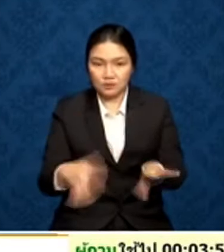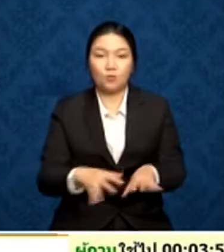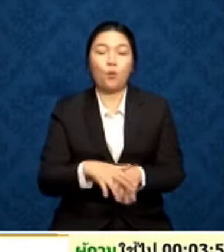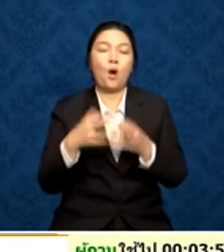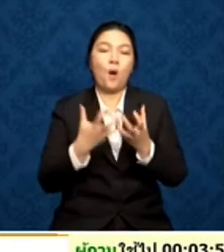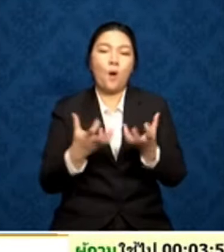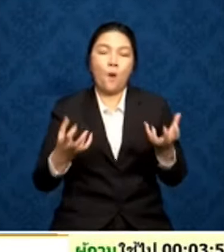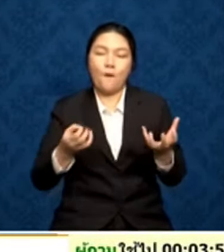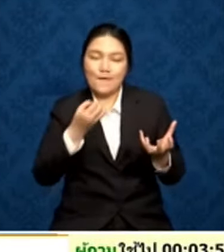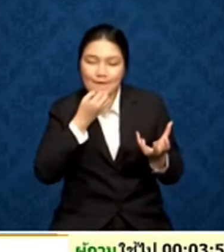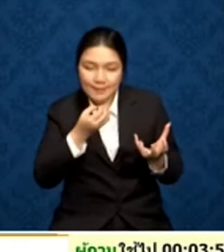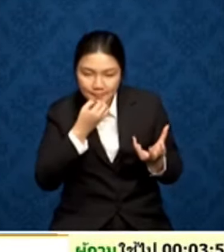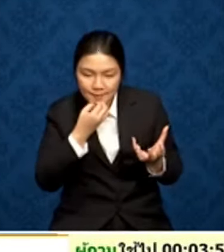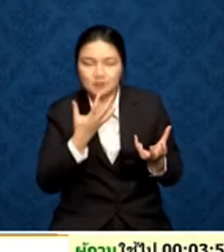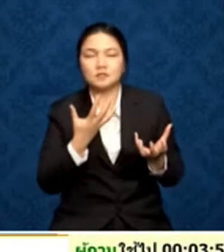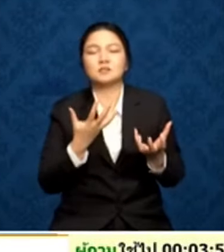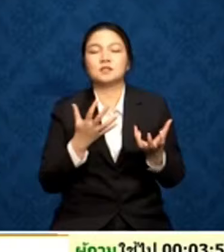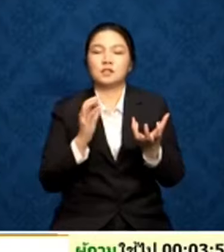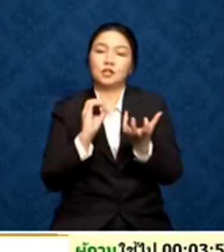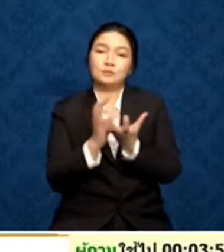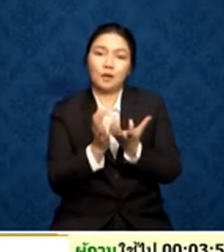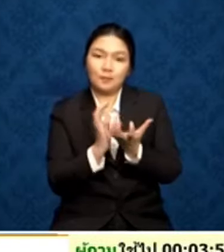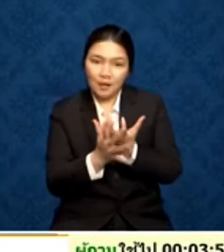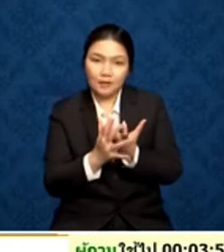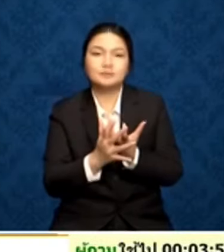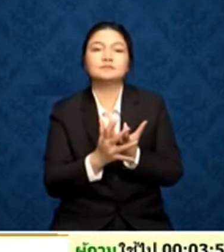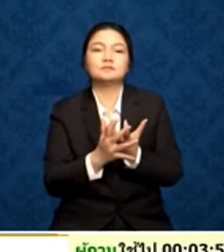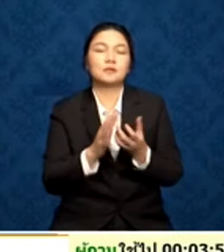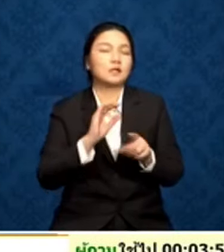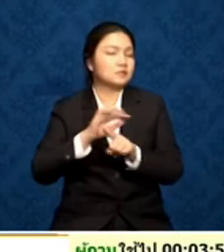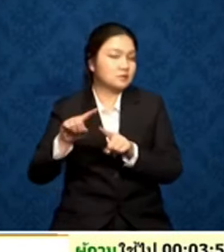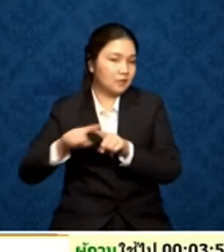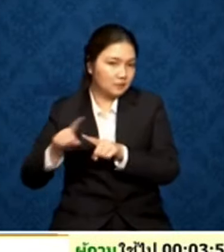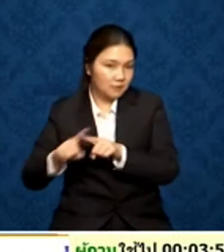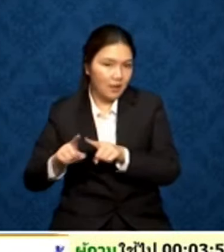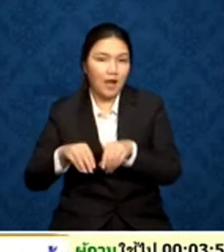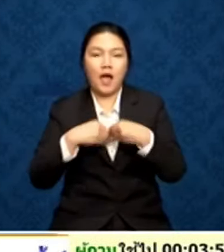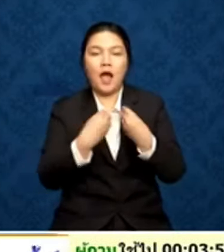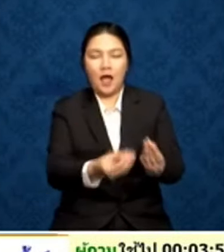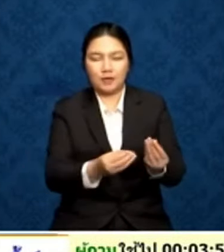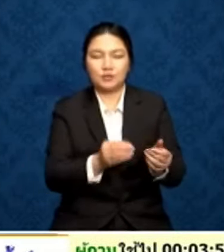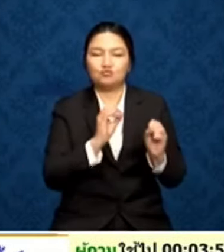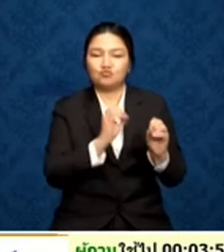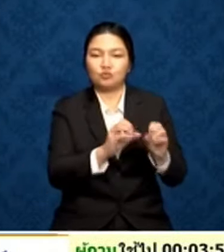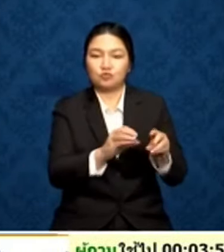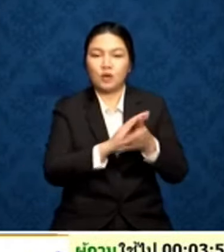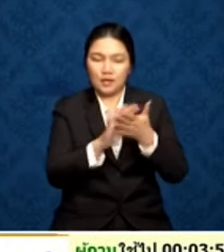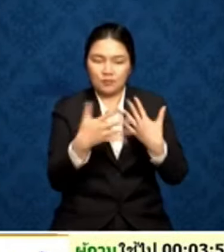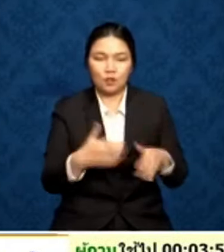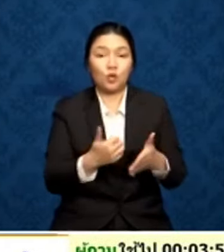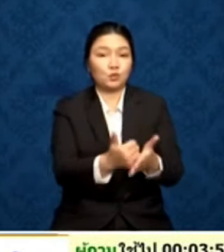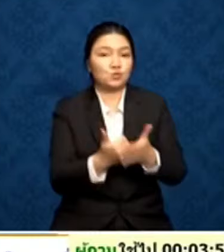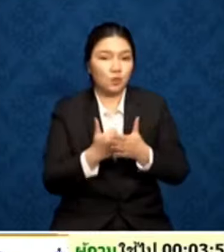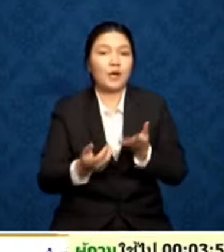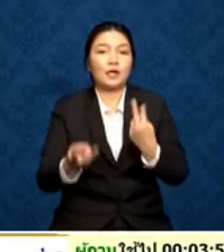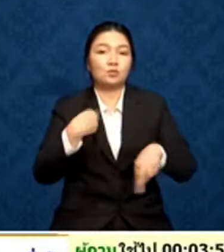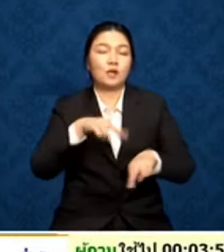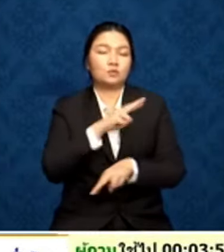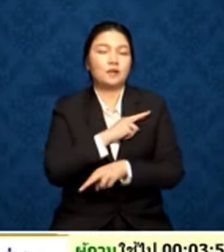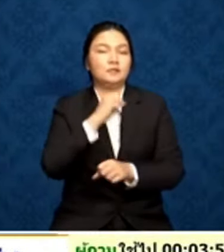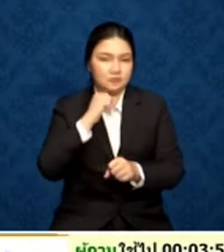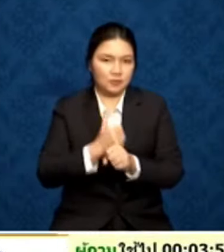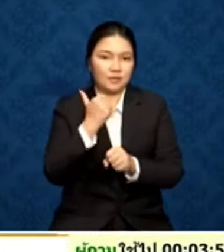ารไทยเป็นยาถ้ากายดีใจดีก็จะเป ผ่านพ้นไปได้ด้วยดีคัดกรองและการติด